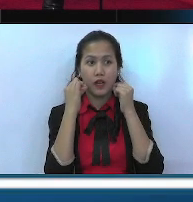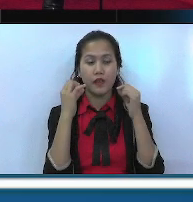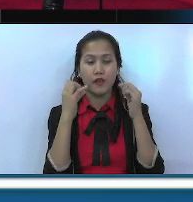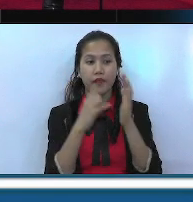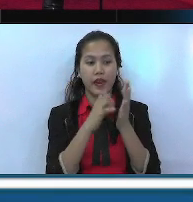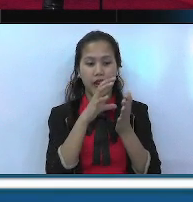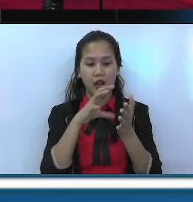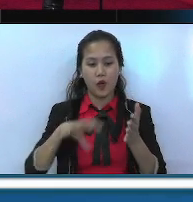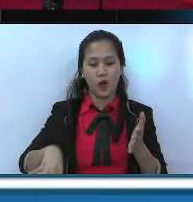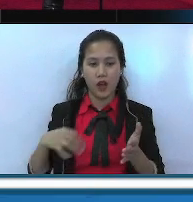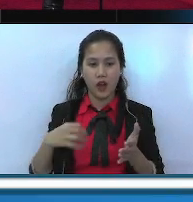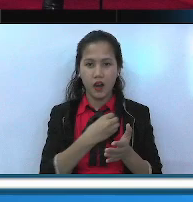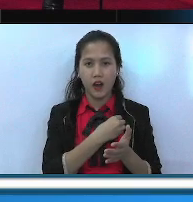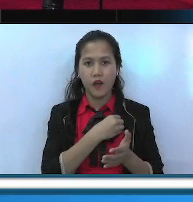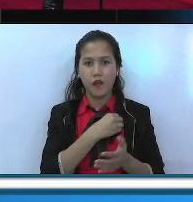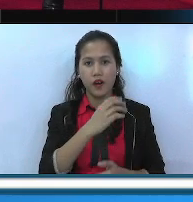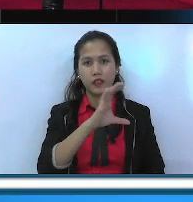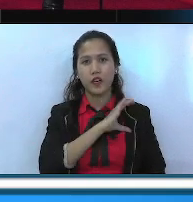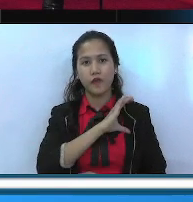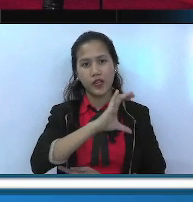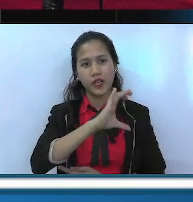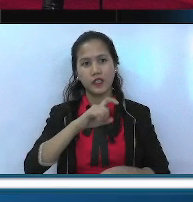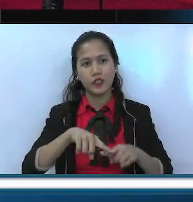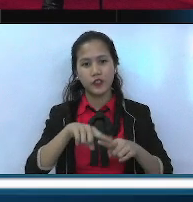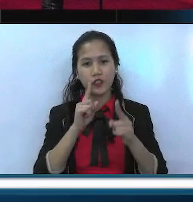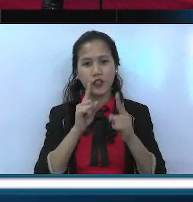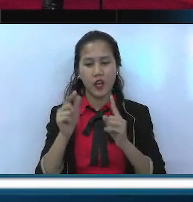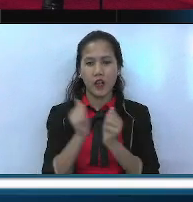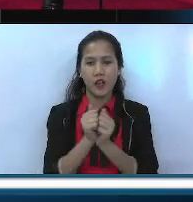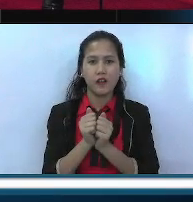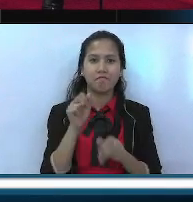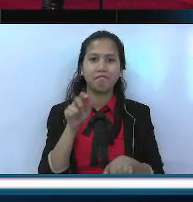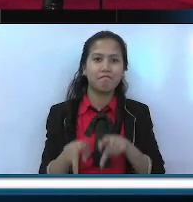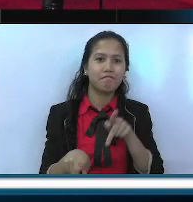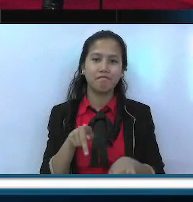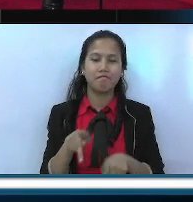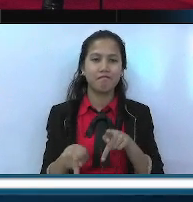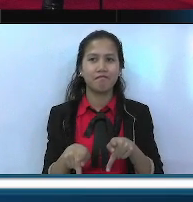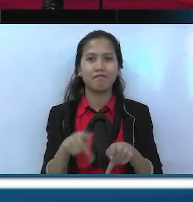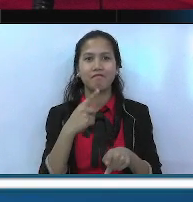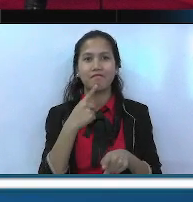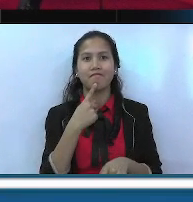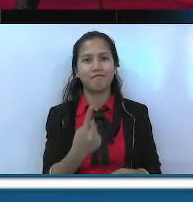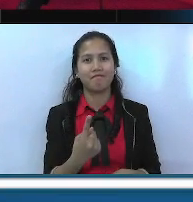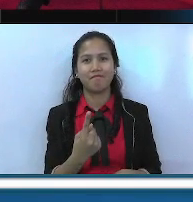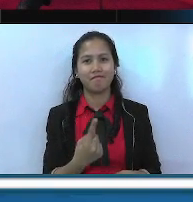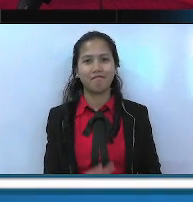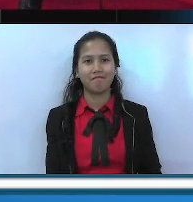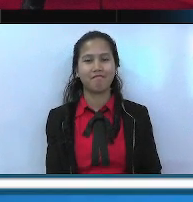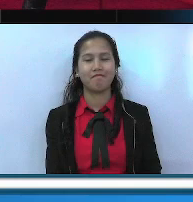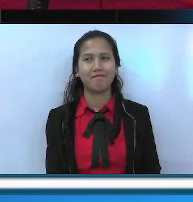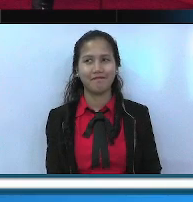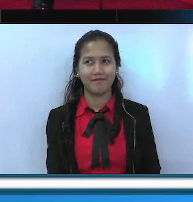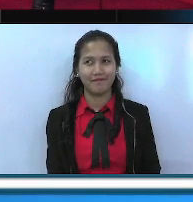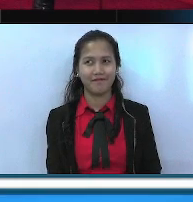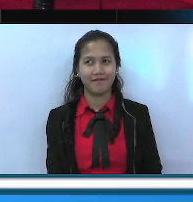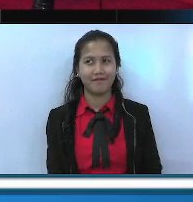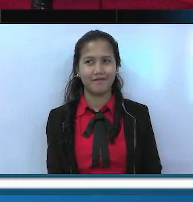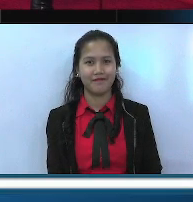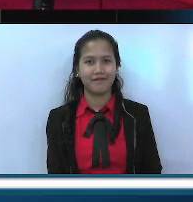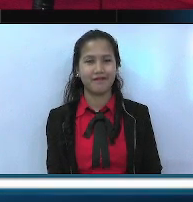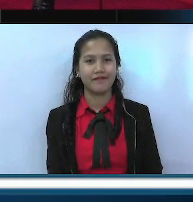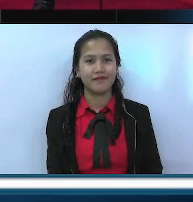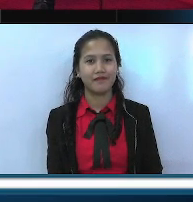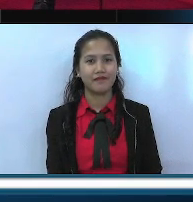pangit sa nag-face mask. Oo. Minsan, pangit na nga, pangit pa. Hindi. Hindi, ang ibig ko sabihin,